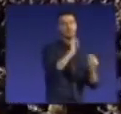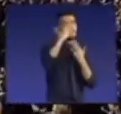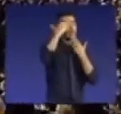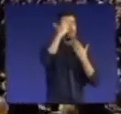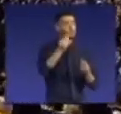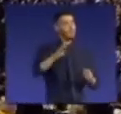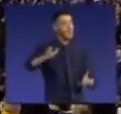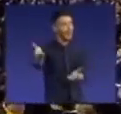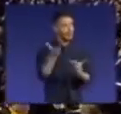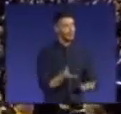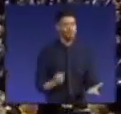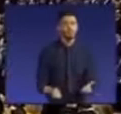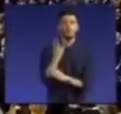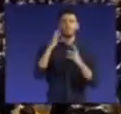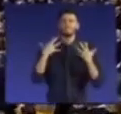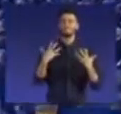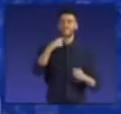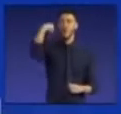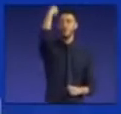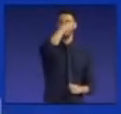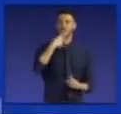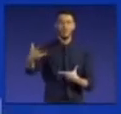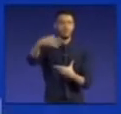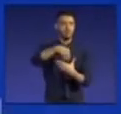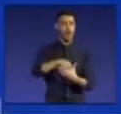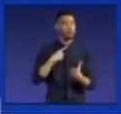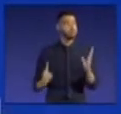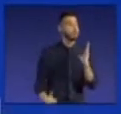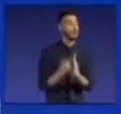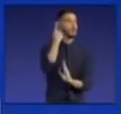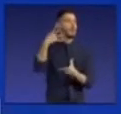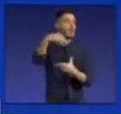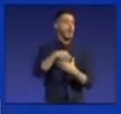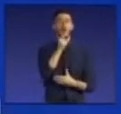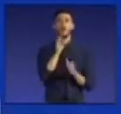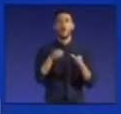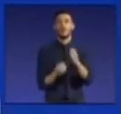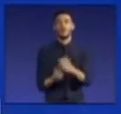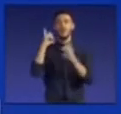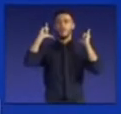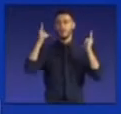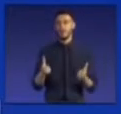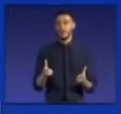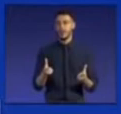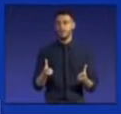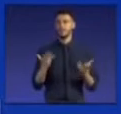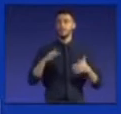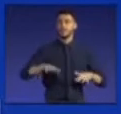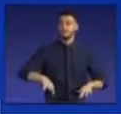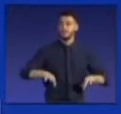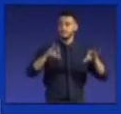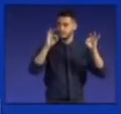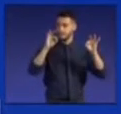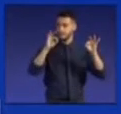μένει στη θέση της ότι αν τελικά δεν έρθει αυτή η συμφωνία στην παρούσα Βουλή και πάμε σε εκλογές και έχουμε μια νέα Βουλή και έρθει η συμφωνία στη Νέα